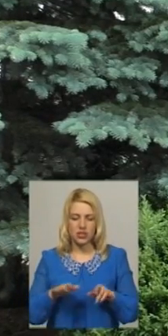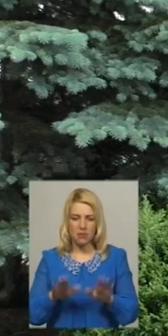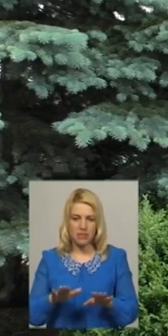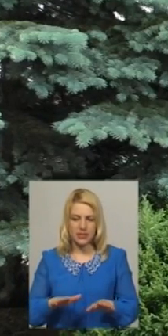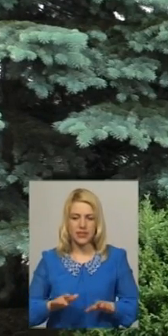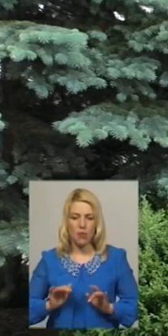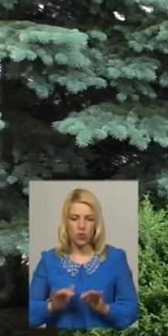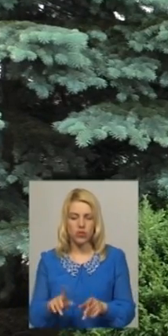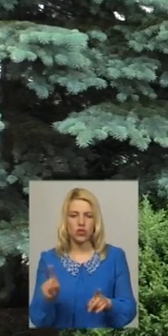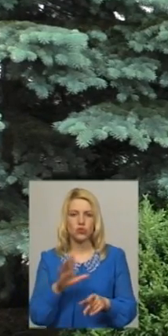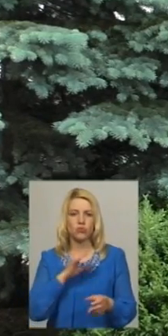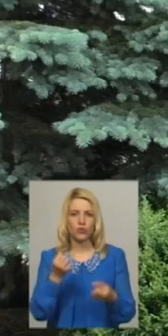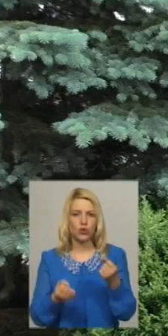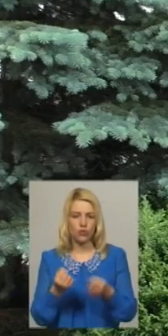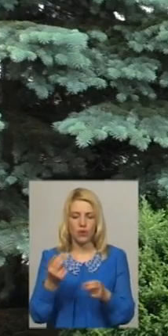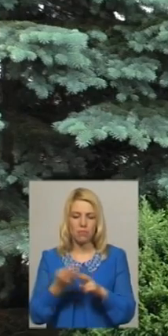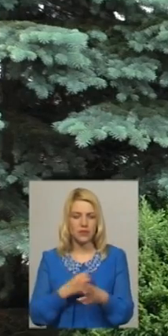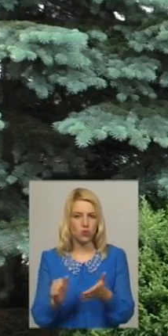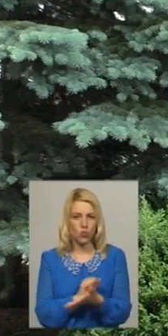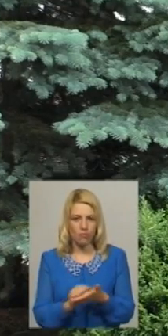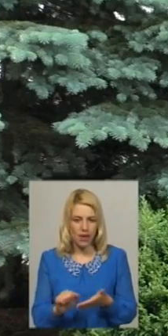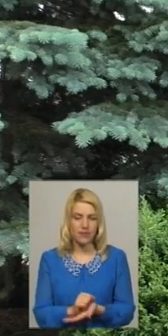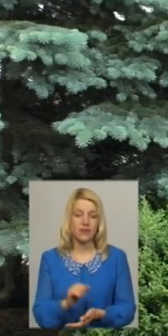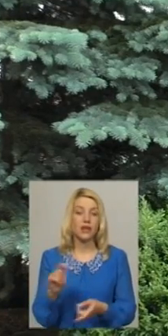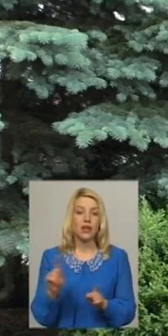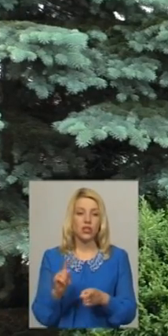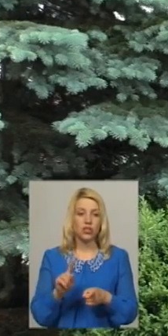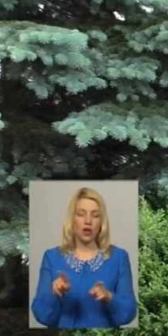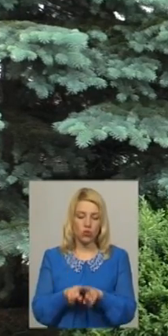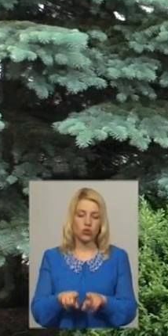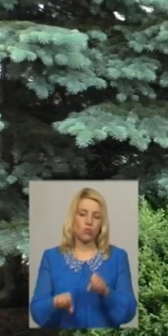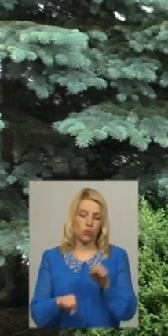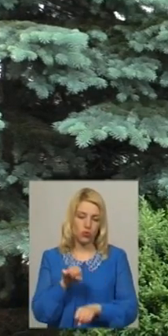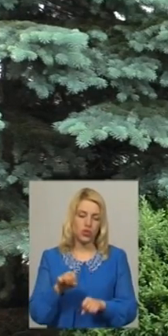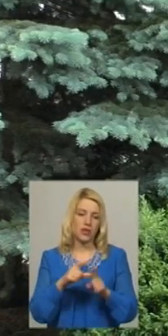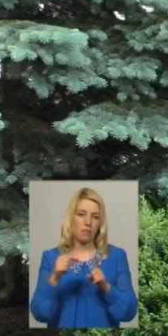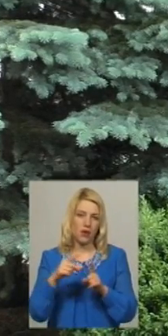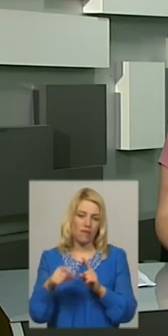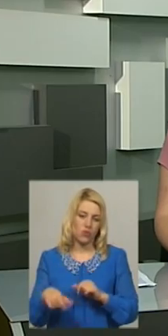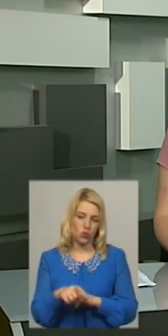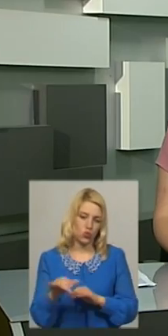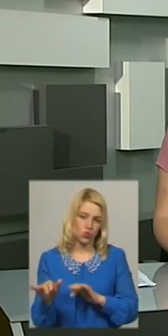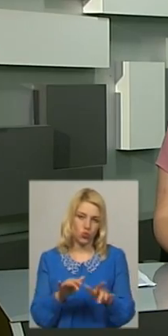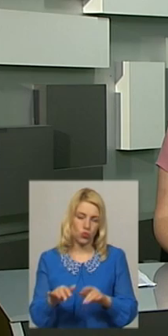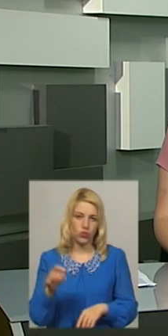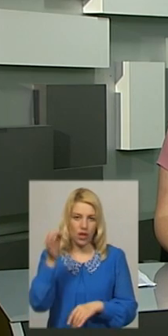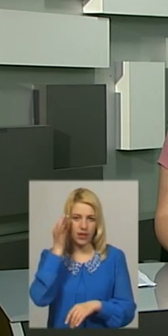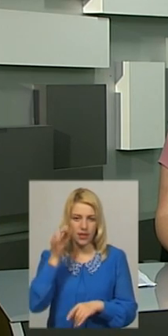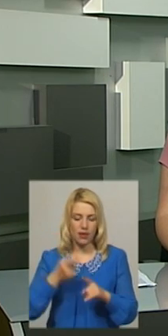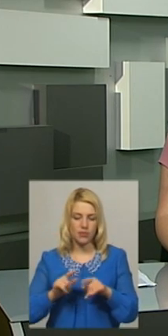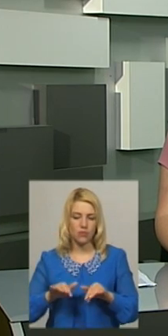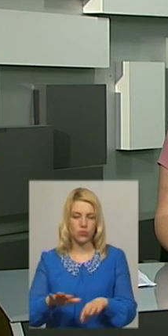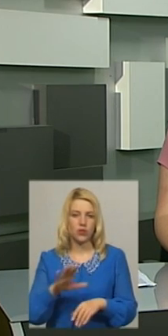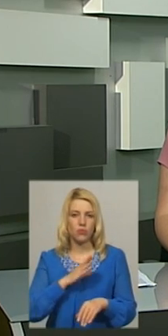керував автомобілем без відповідних документів, а також за порушення правил дорожнього руху. Нагадаю, подія